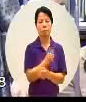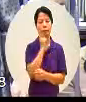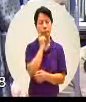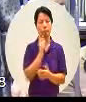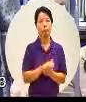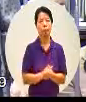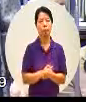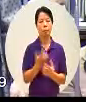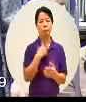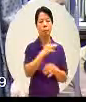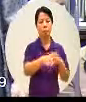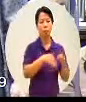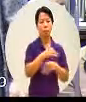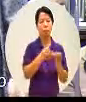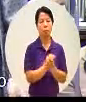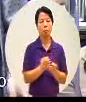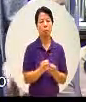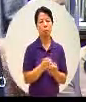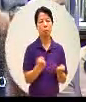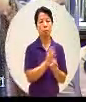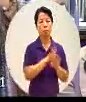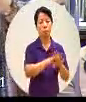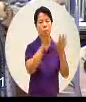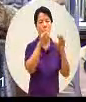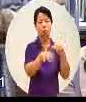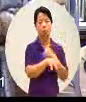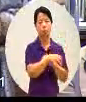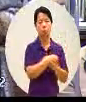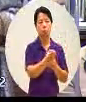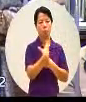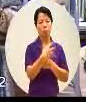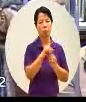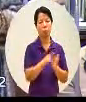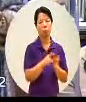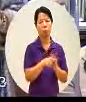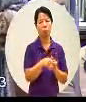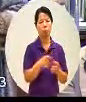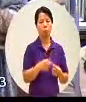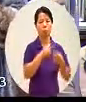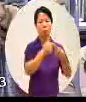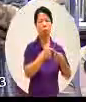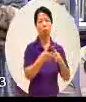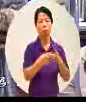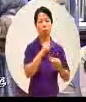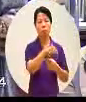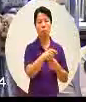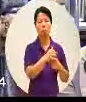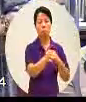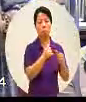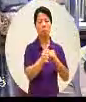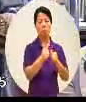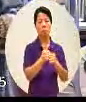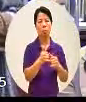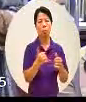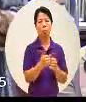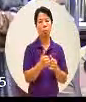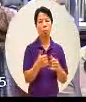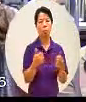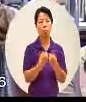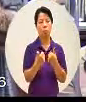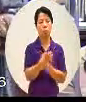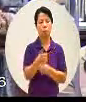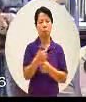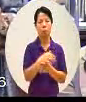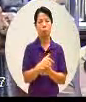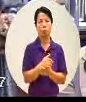然经济发展局跟我说的时候，我一直觉得说第一他会跟当地的我们的民意代表议员做